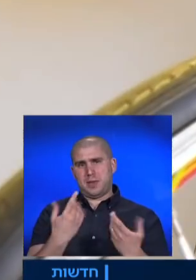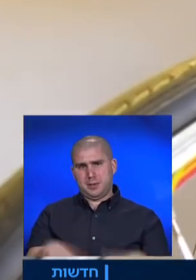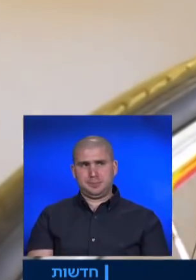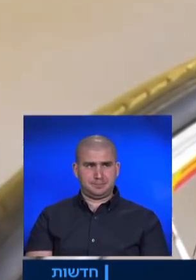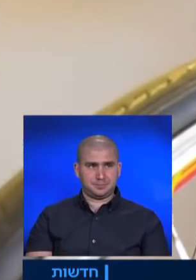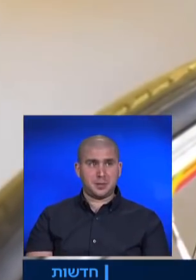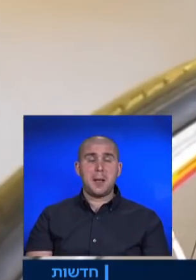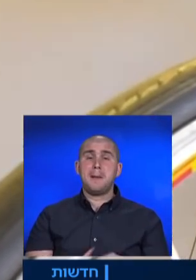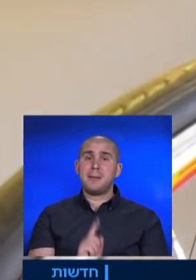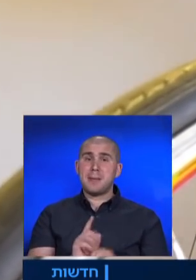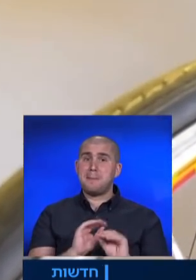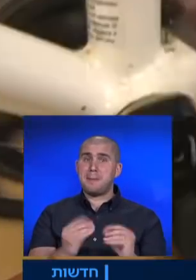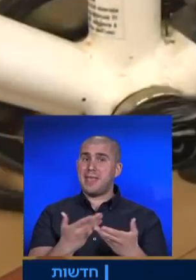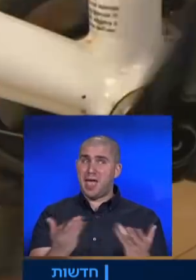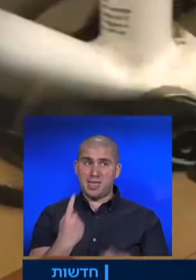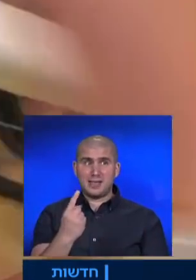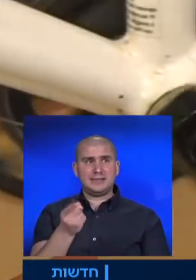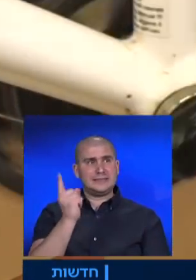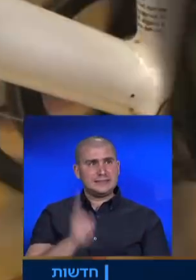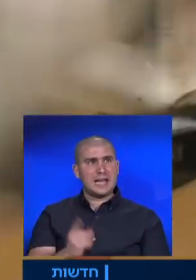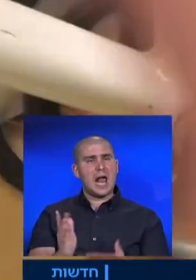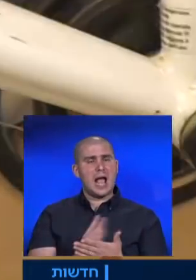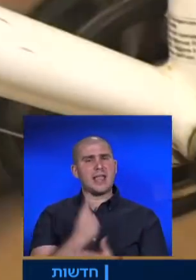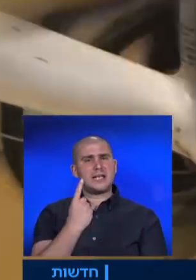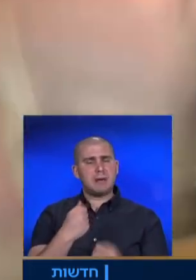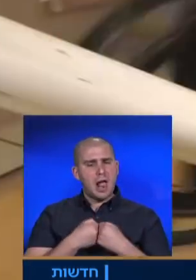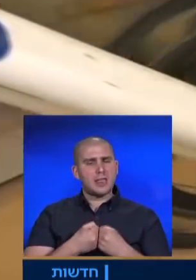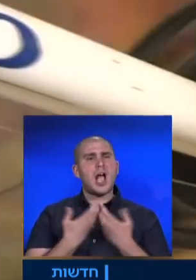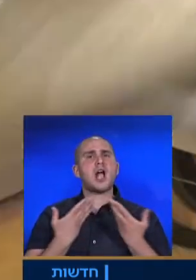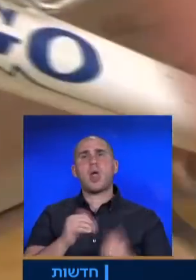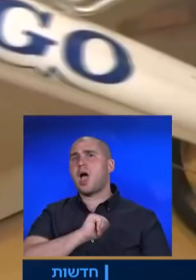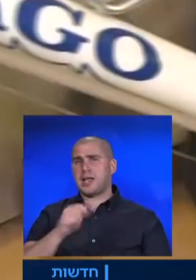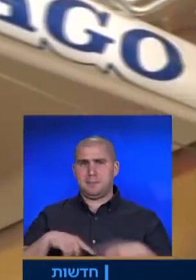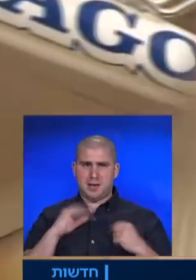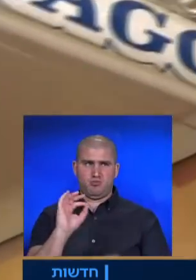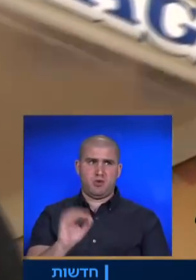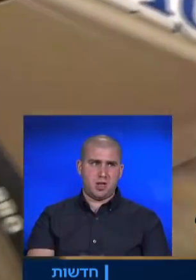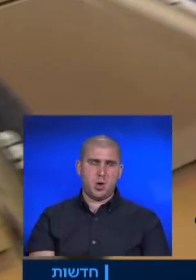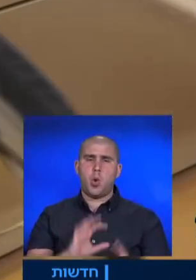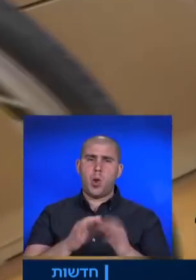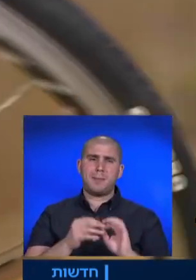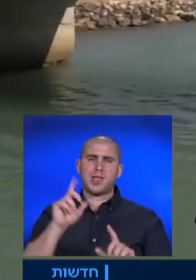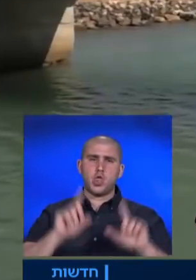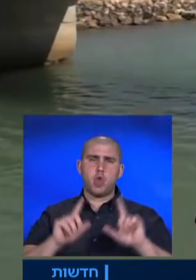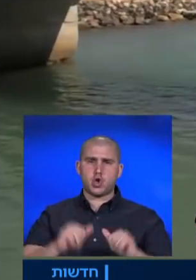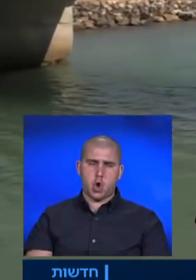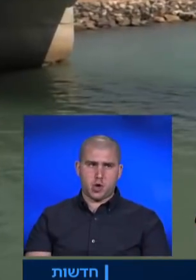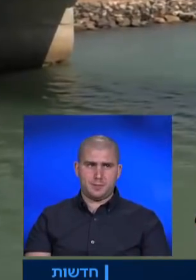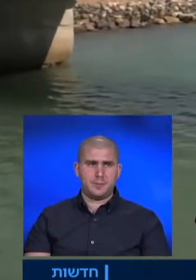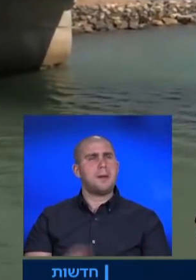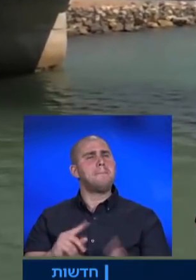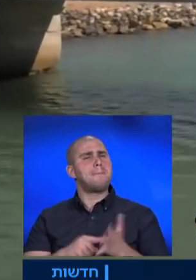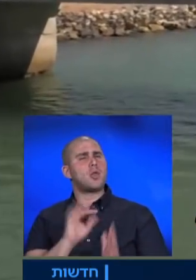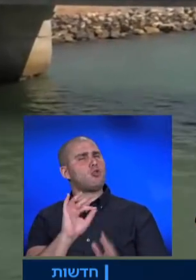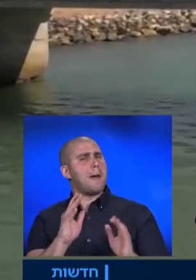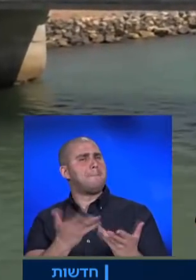ללא מאמן, היא צריכה להכין את עצמה לאתגר הגדול ביותר בחייה. אולימפיאדה טוקיו. מה המטרות שלך